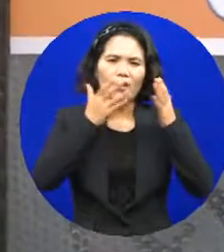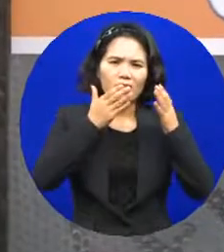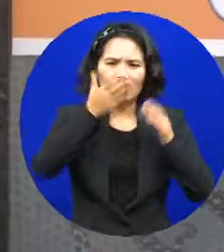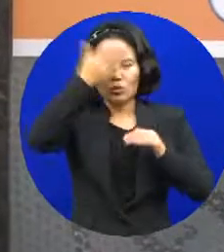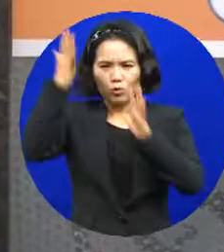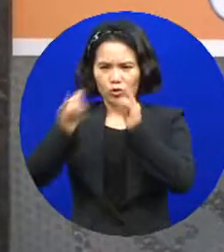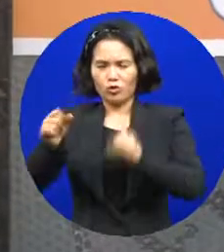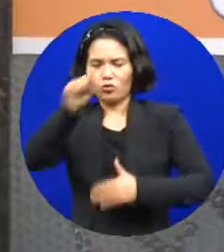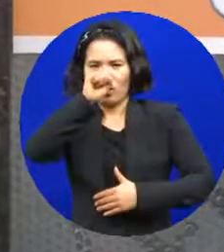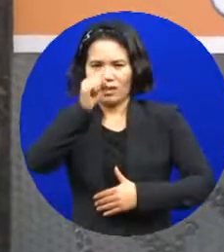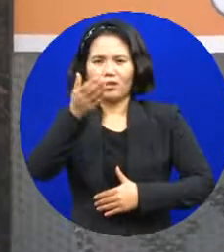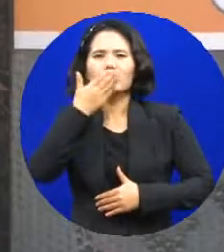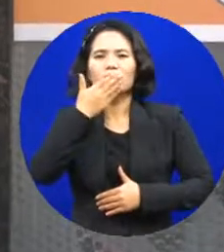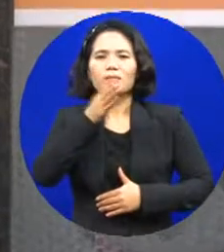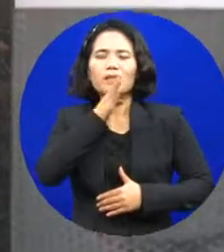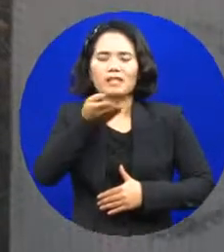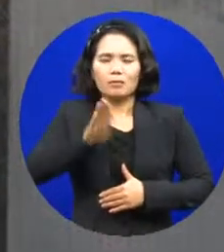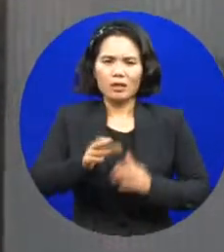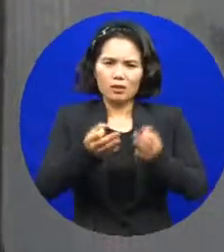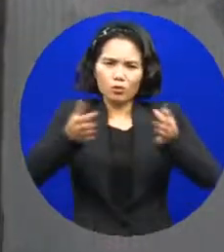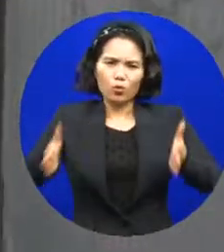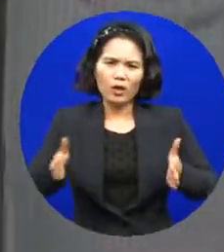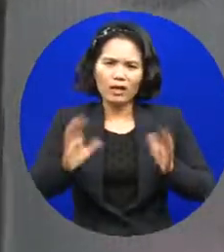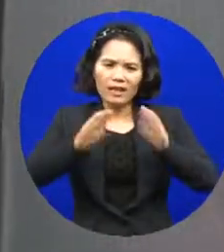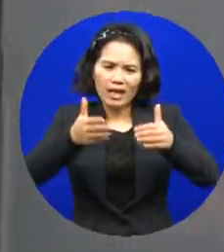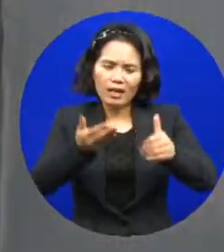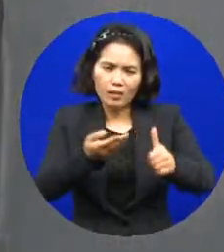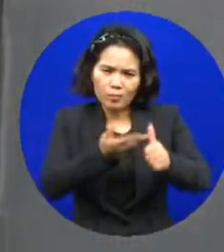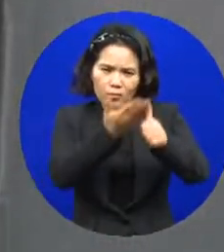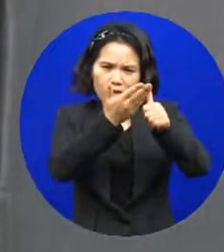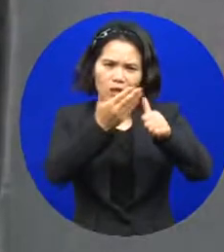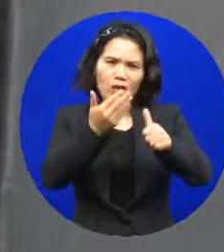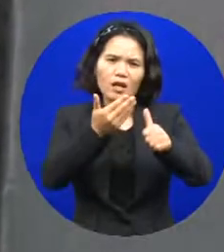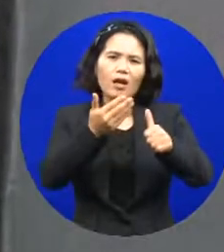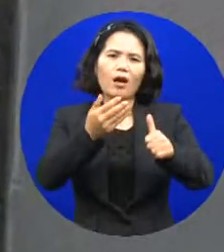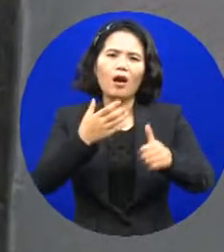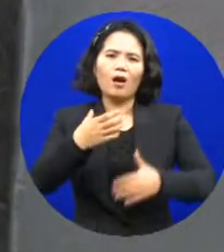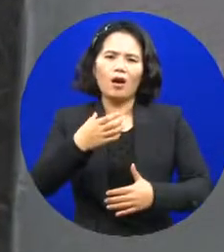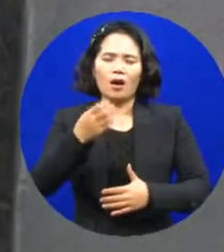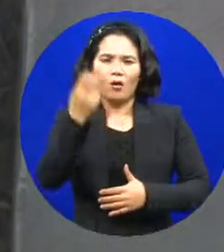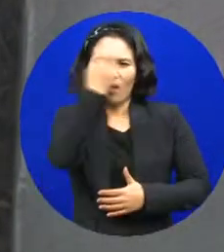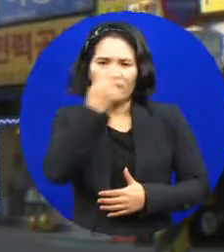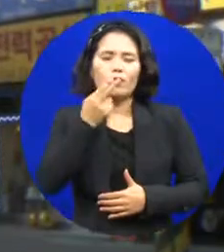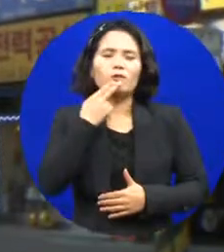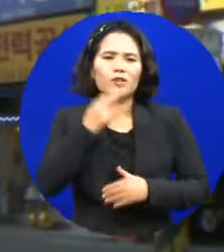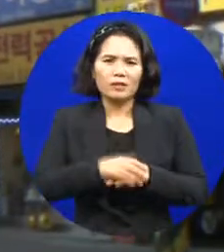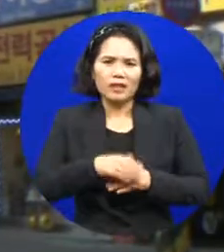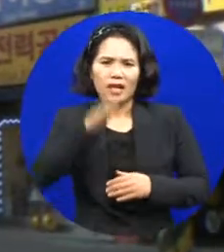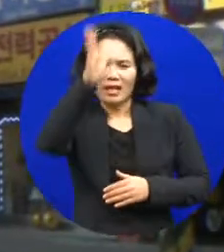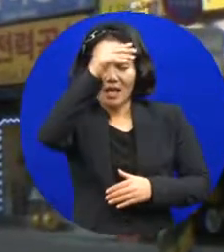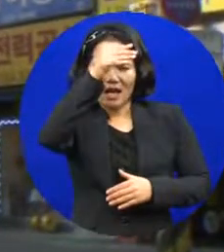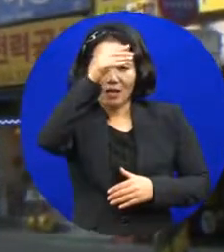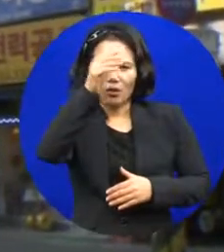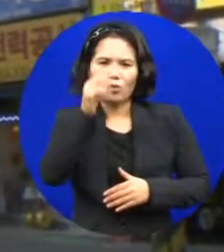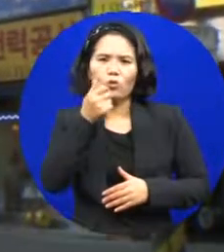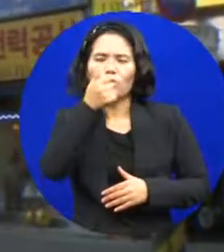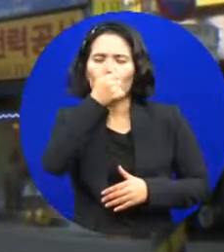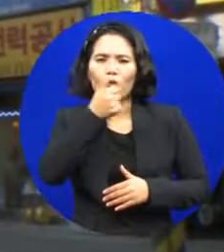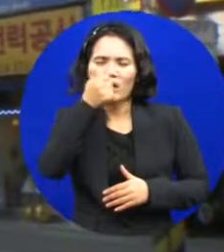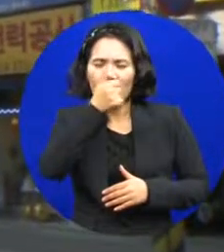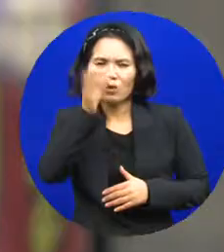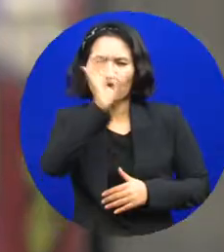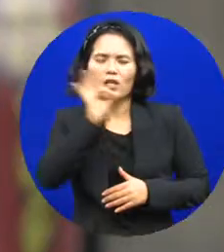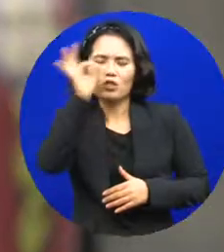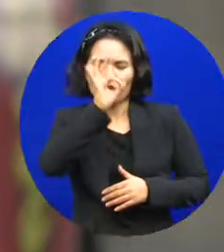배달음식들은 어린이와 청소년들이 선호하는 음식이지만 그동안 원산지 관리의 사각지대에 있었습니다. 닭고기, 돼지고기를 조리해